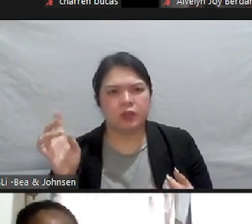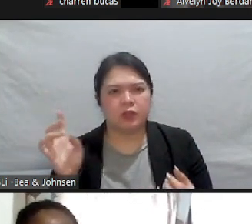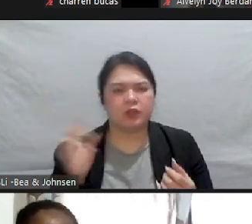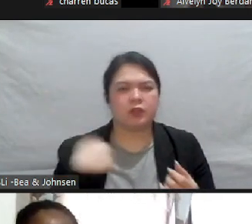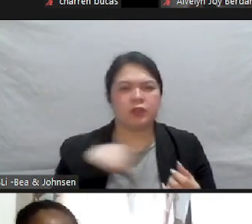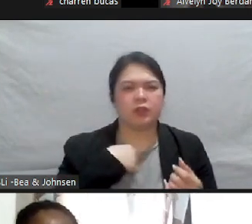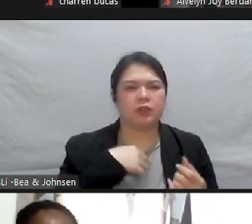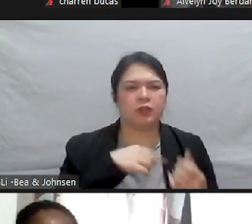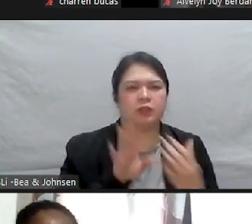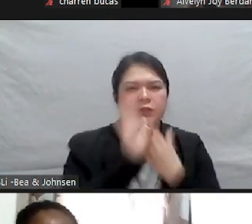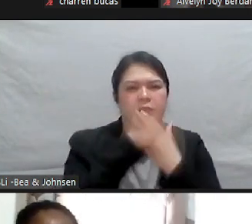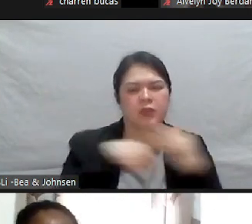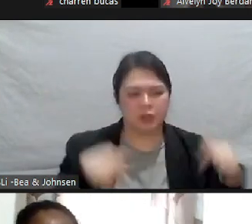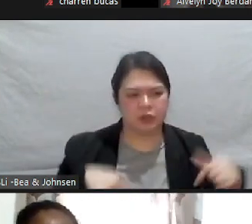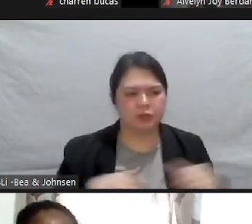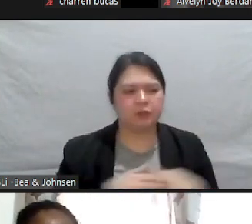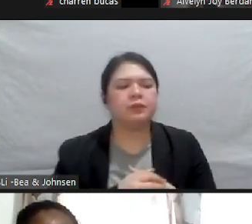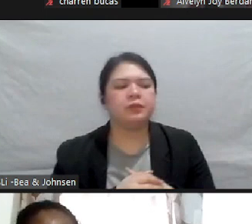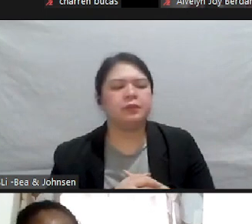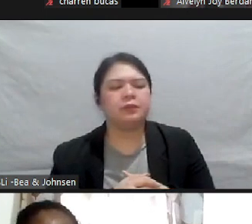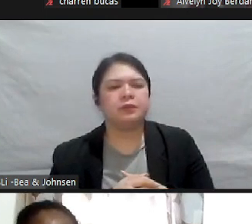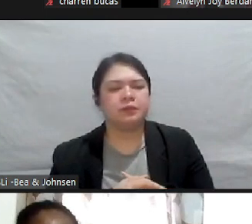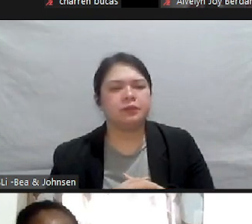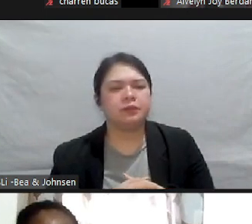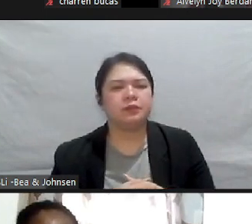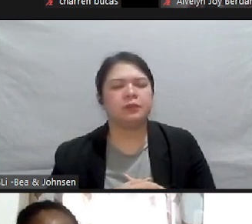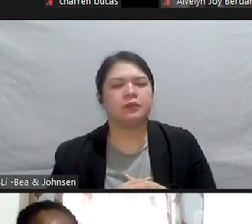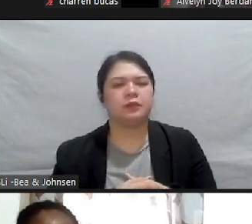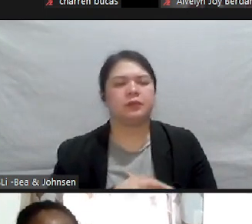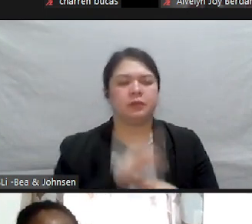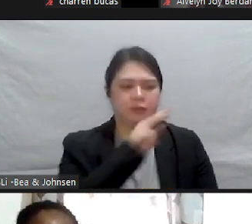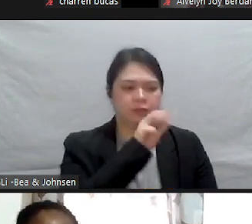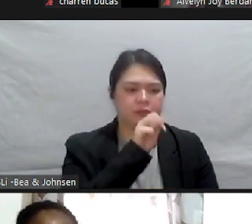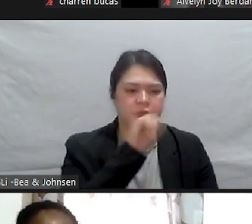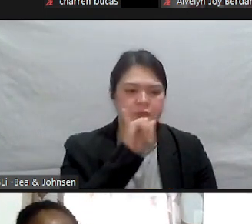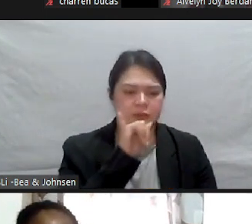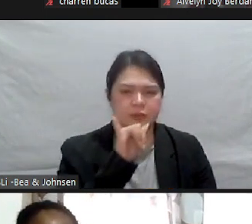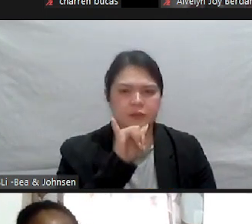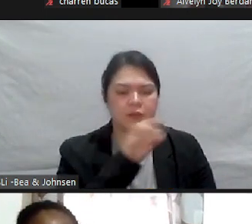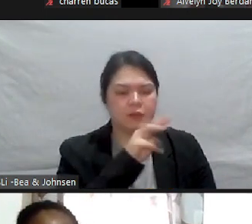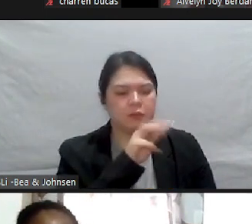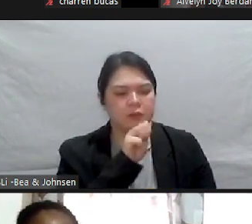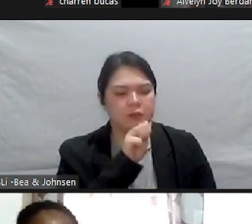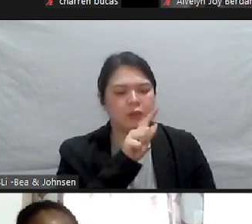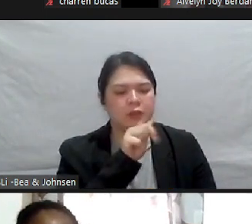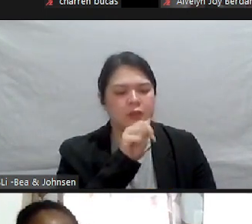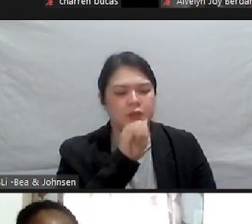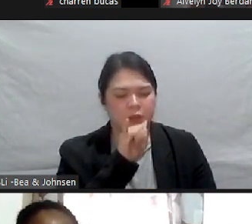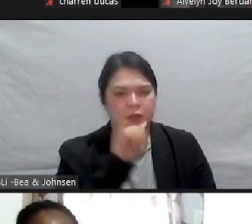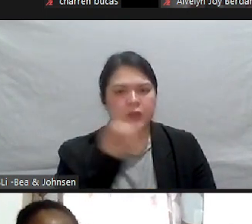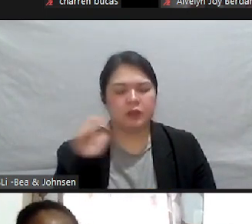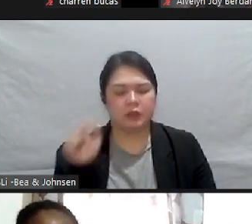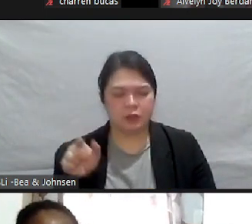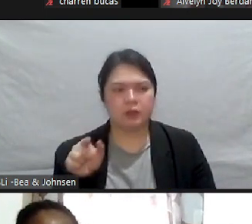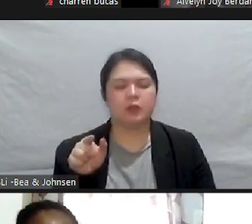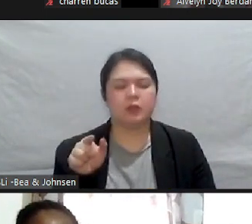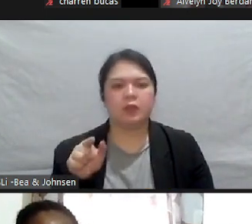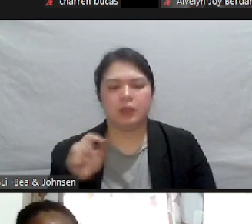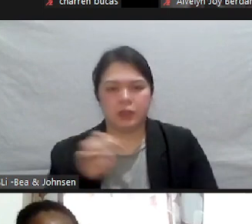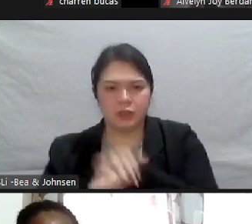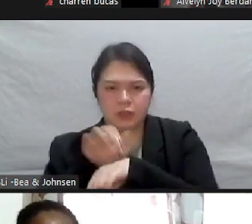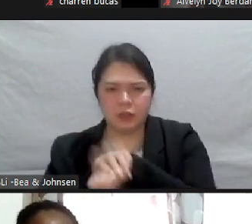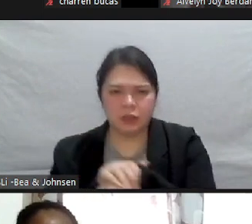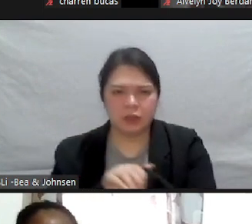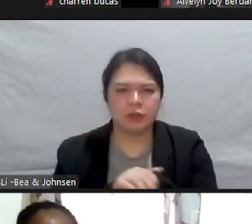So ngayon, Malay at saka English na ang ginagamit nila sa Teams PISA. Kung sa